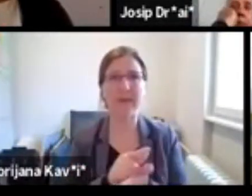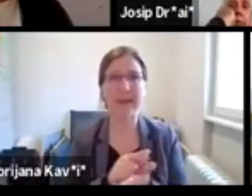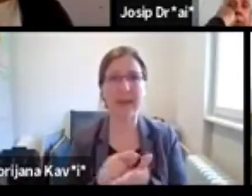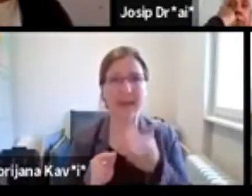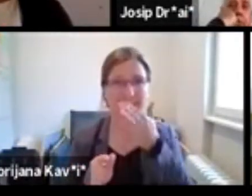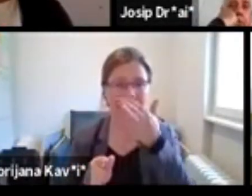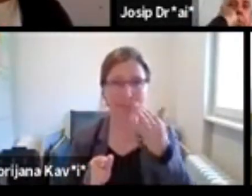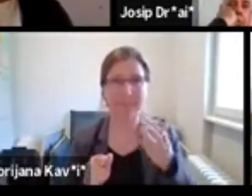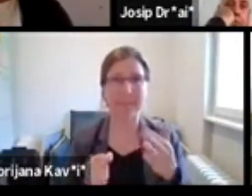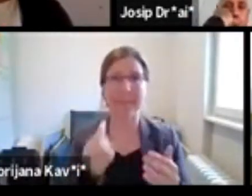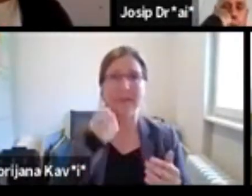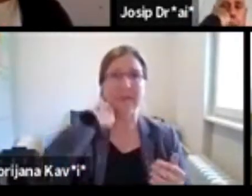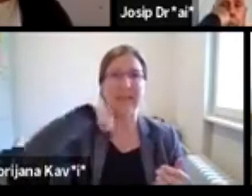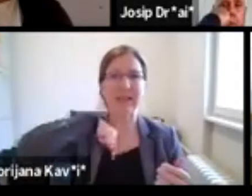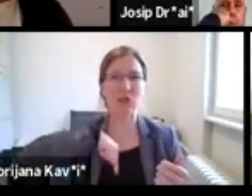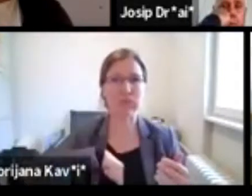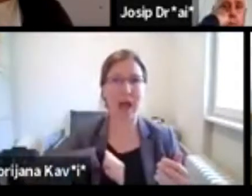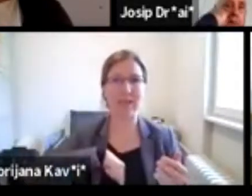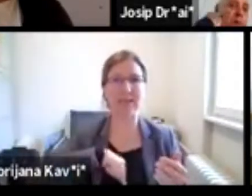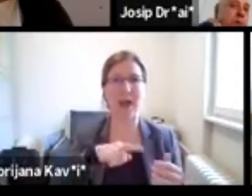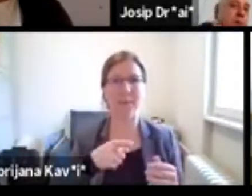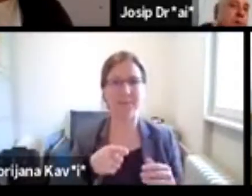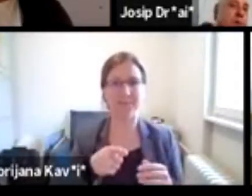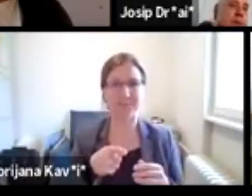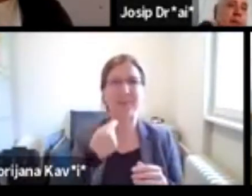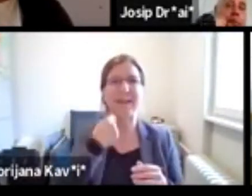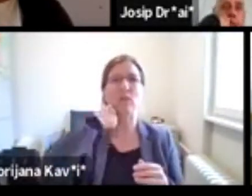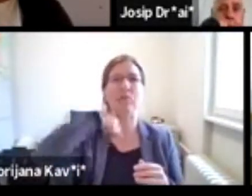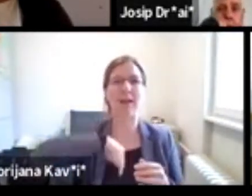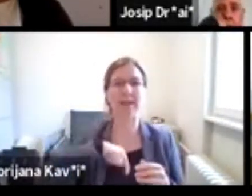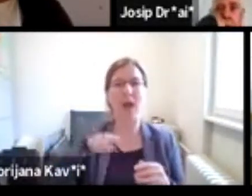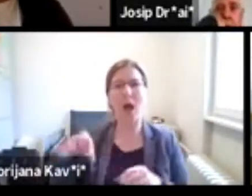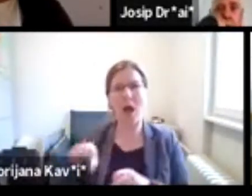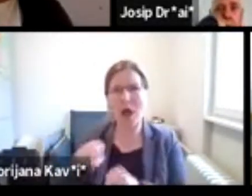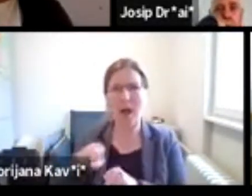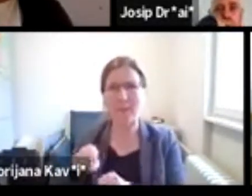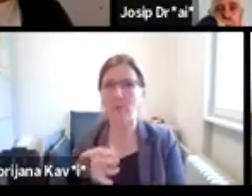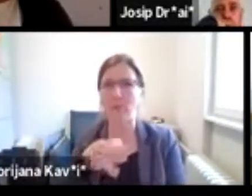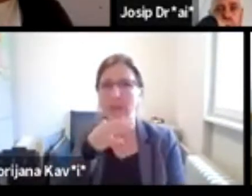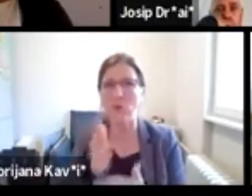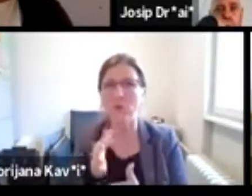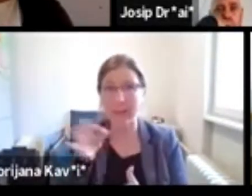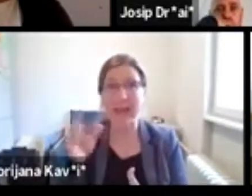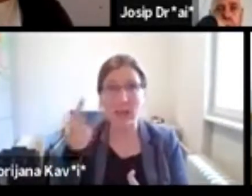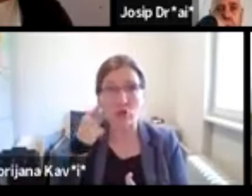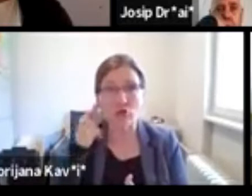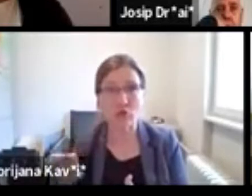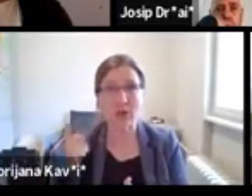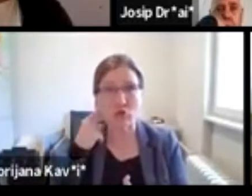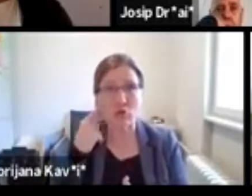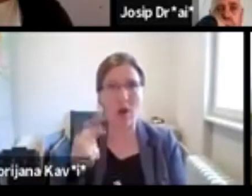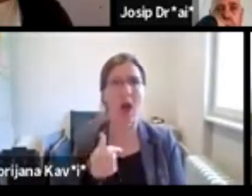te inducira, nemo kome tako reći, mada to nije to, lako vas bude i pitaju jel me čujete. Ja sam